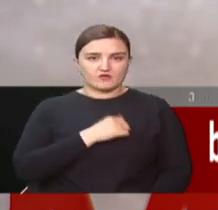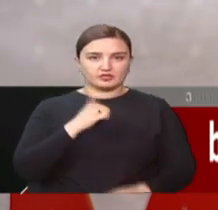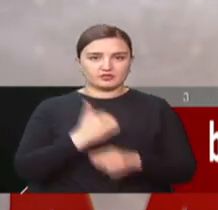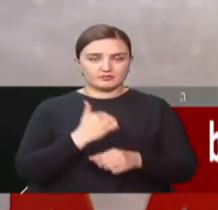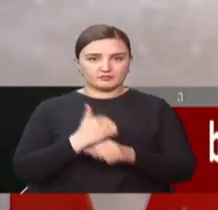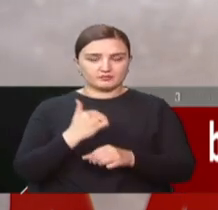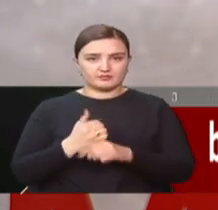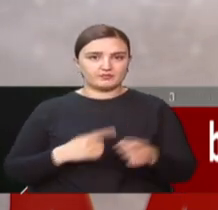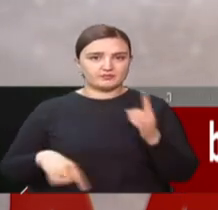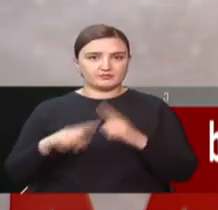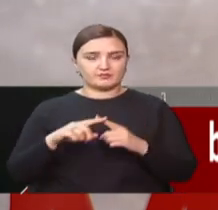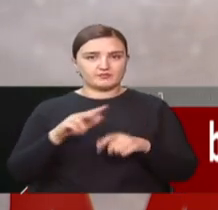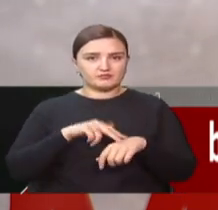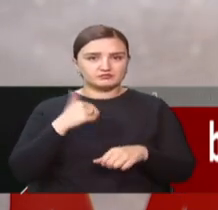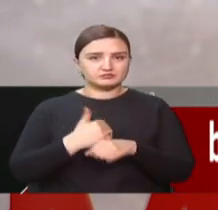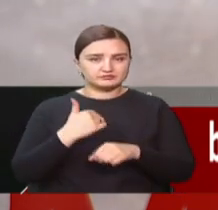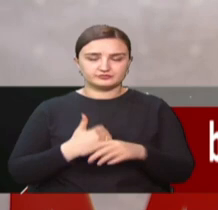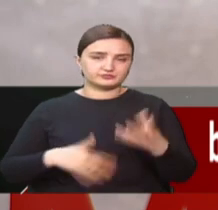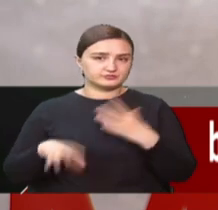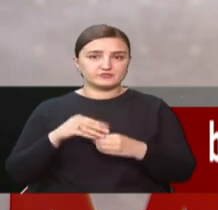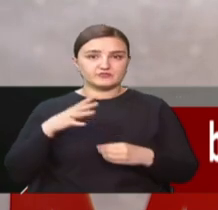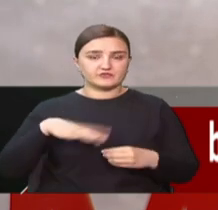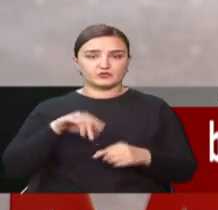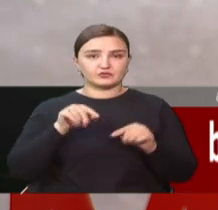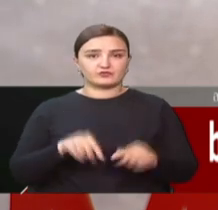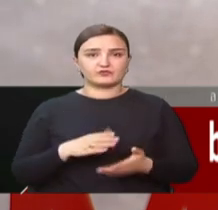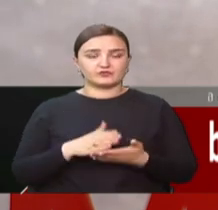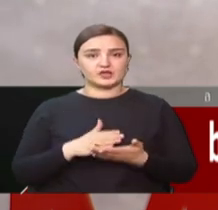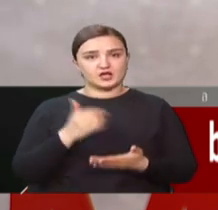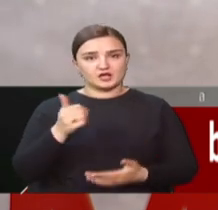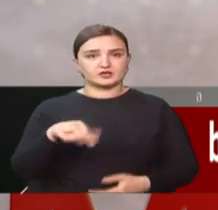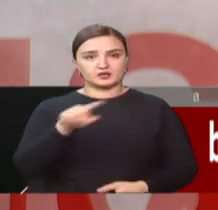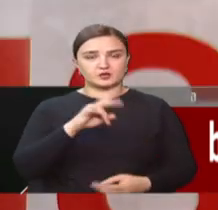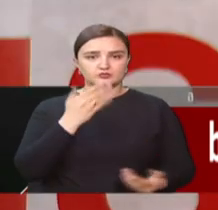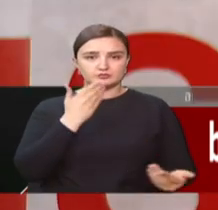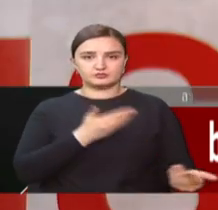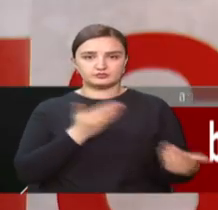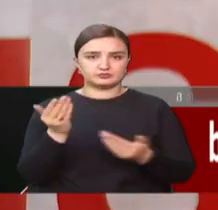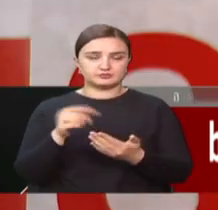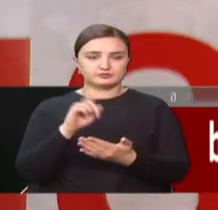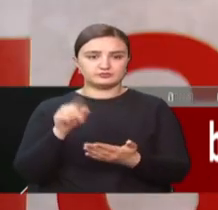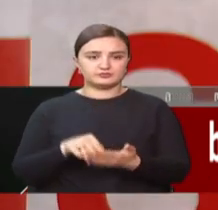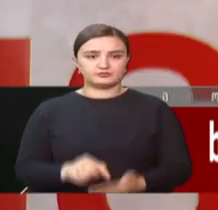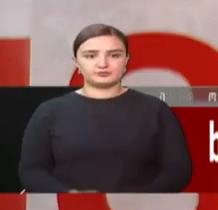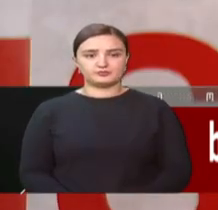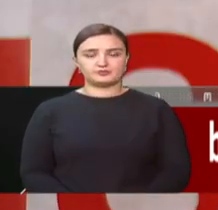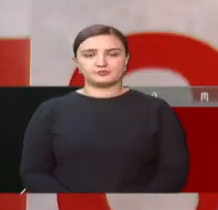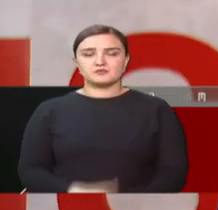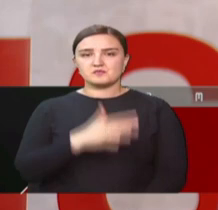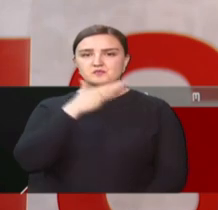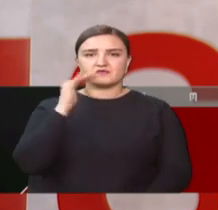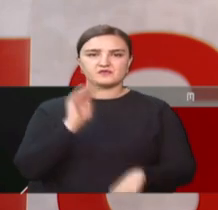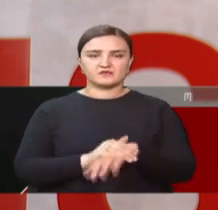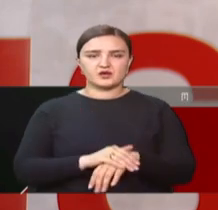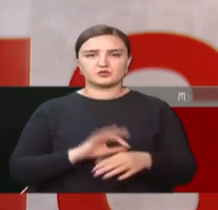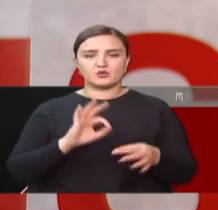რომელიც ეხლაც იმყოფება საქართველოში და ძალიან კარგი იქნებოდა, რომ მათ დაუსვათ ეს შეკითხვები. არაერთი ფაქტი და კონკრეტული მისამართებით